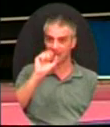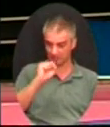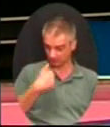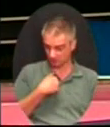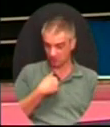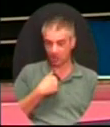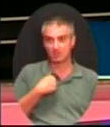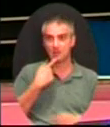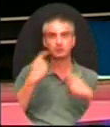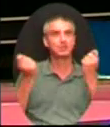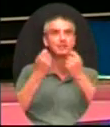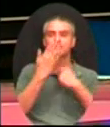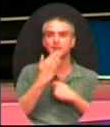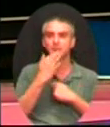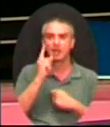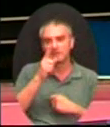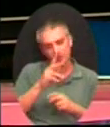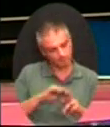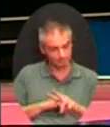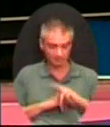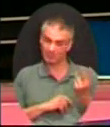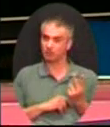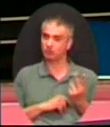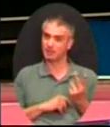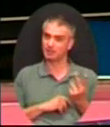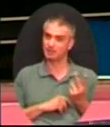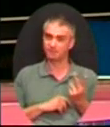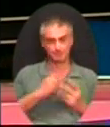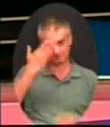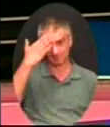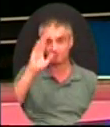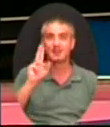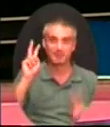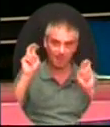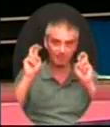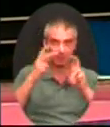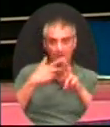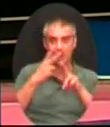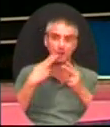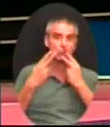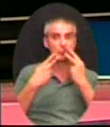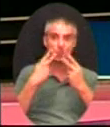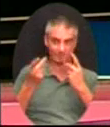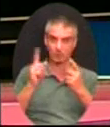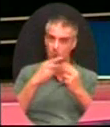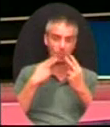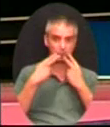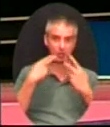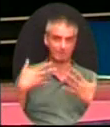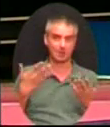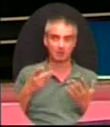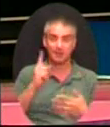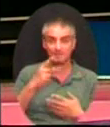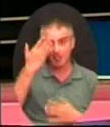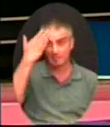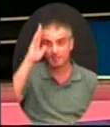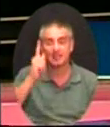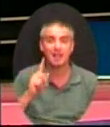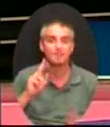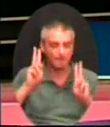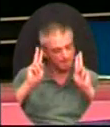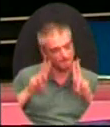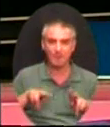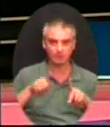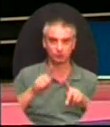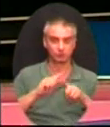אני, שעושה הסברה ישראלית. אבל מהיד השנייה מתעלמים, הייתי אומרת, רק בתגובות, אני אולי תגובות כאלה ואחרות, אבל מתעלמים באופן